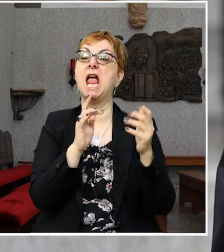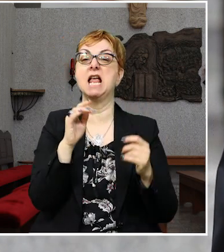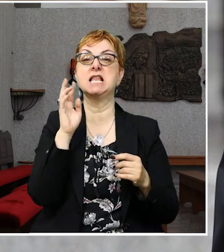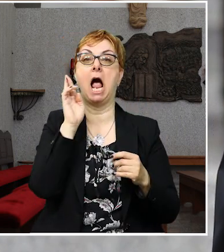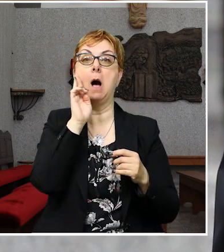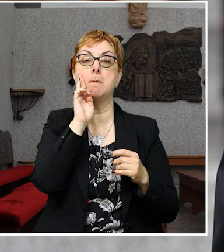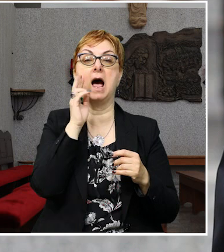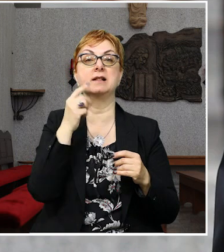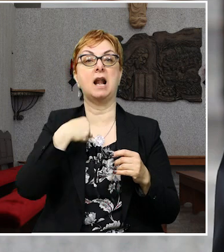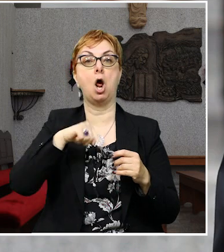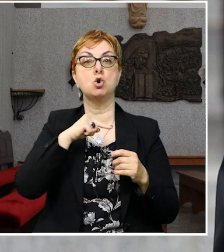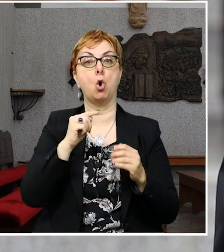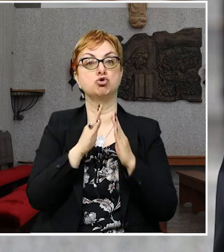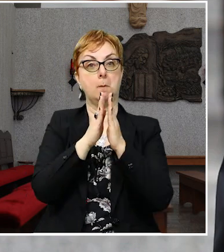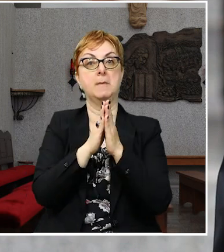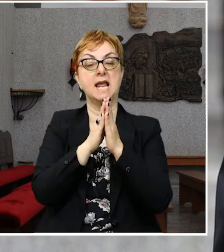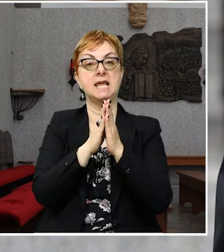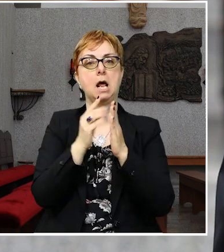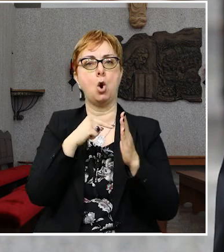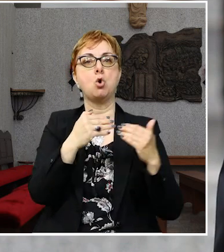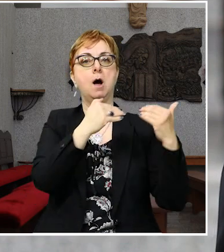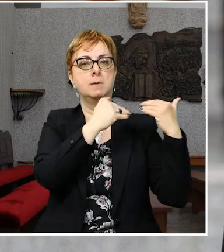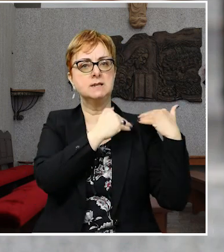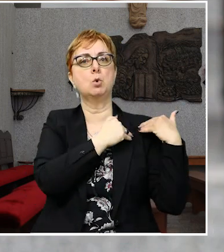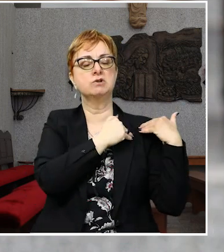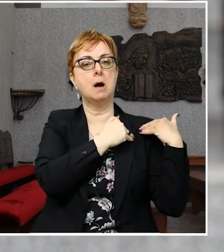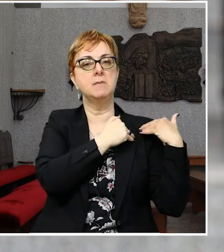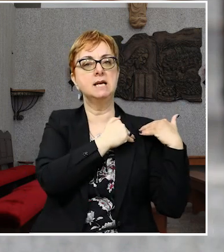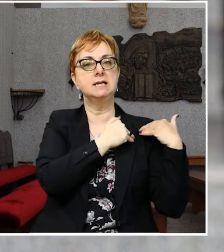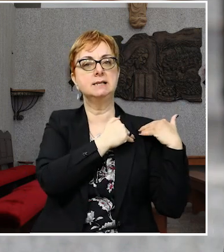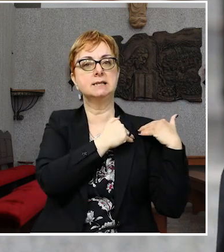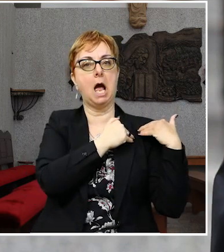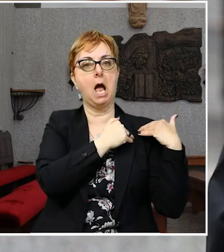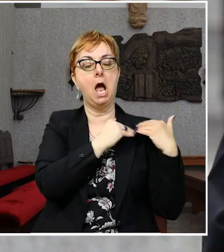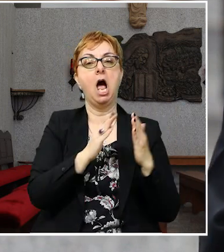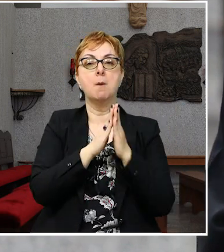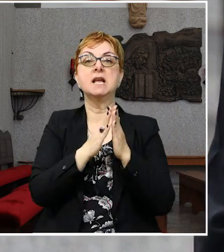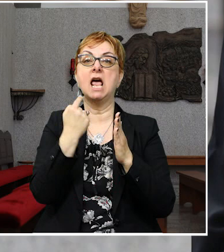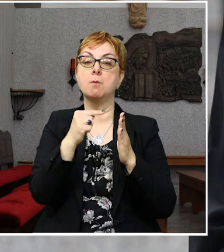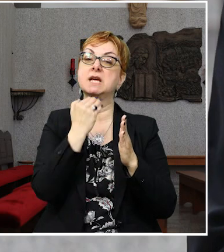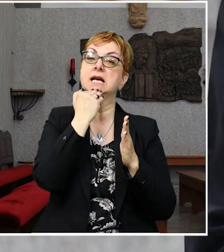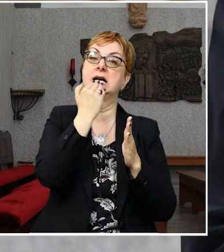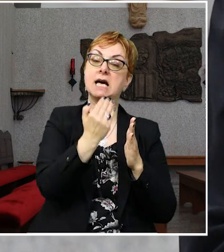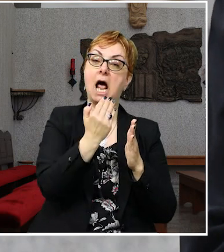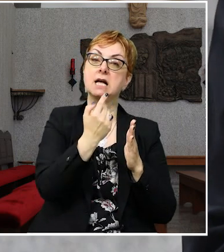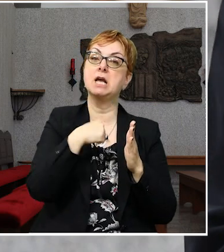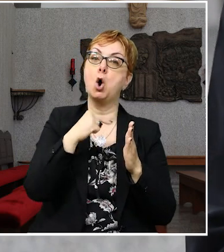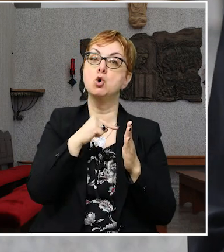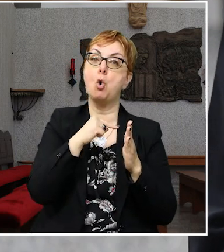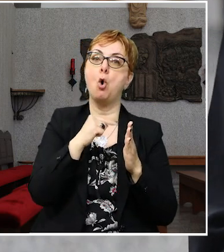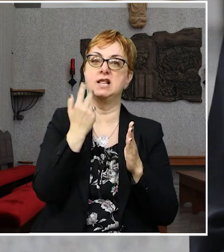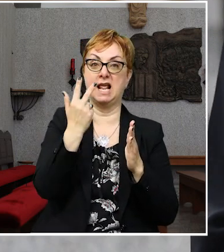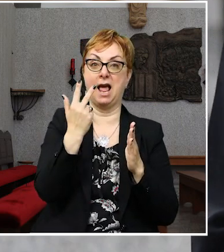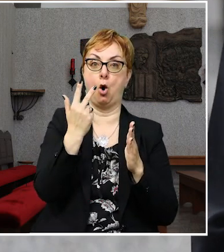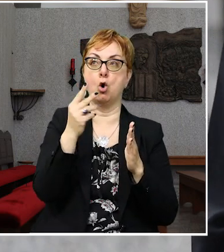quella preghiera che ci responsabilizza, quella preghiera nella quale fondamentalmente